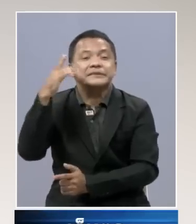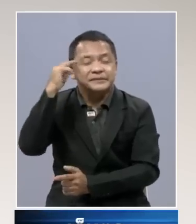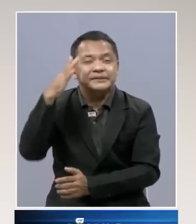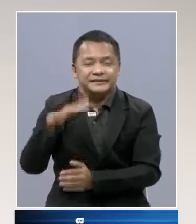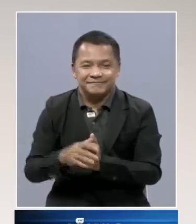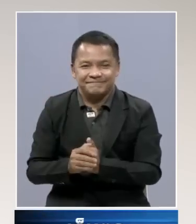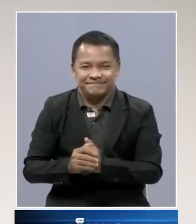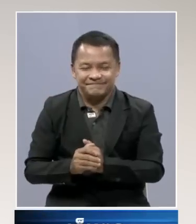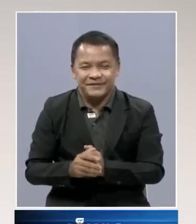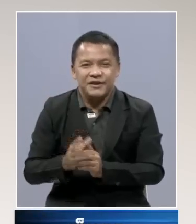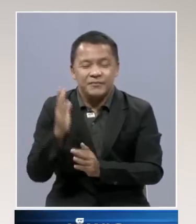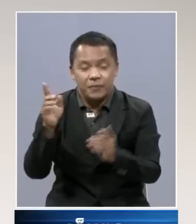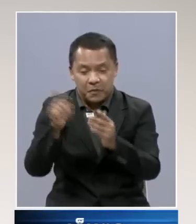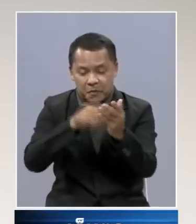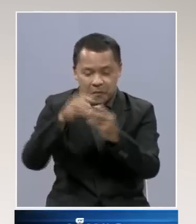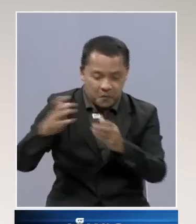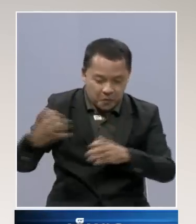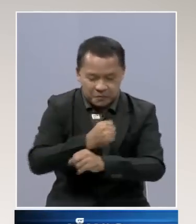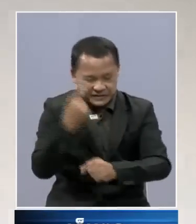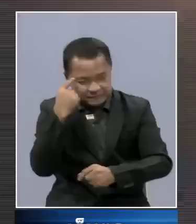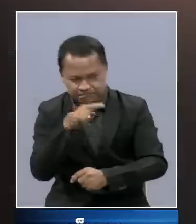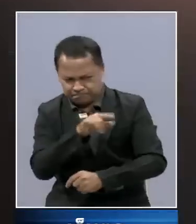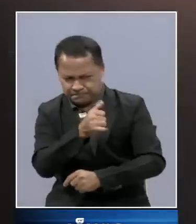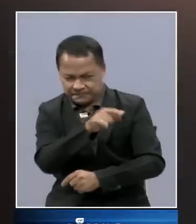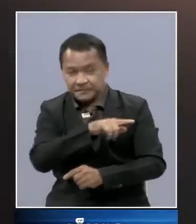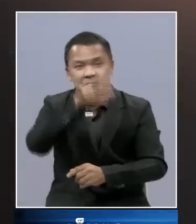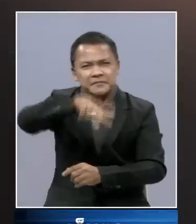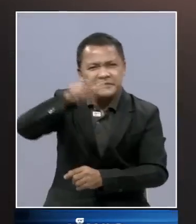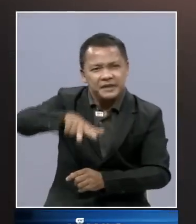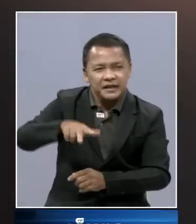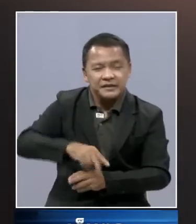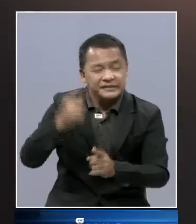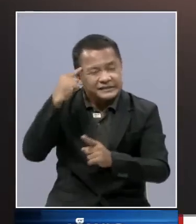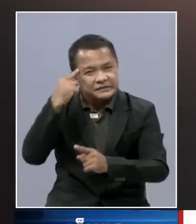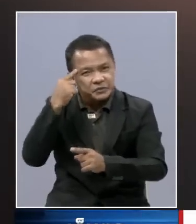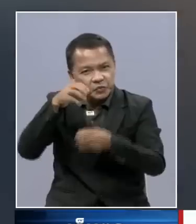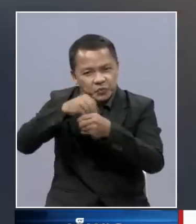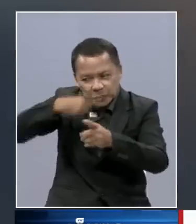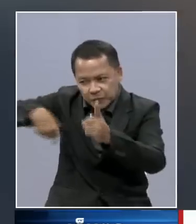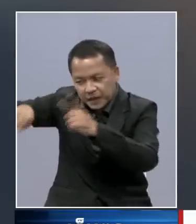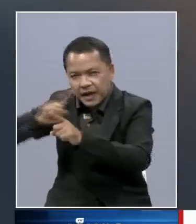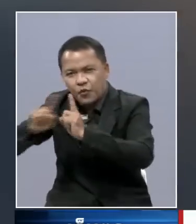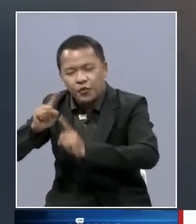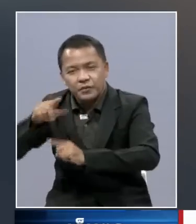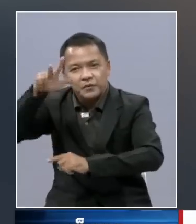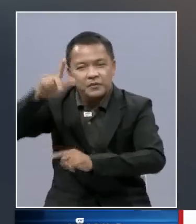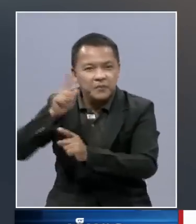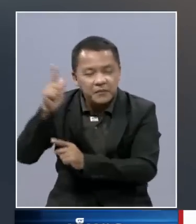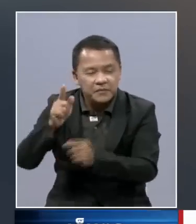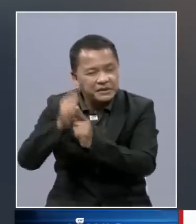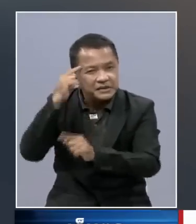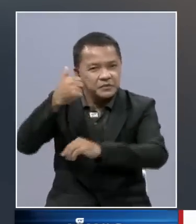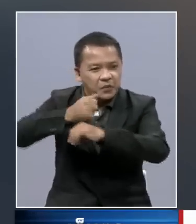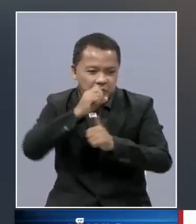อนคิด ช่วงนี้ พอการเมืองมันคุกกลุ่น อ ะว่าเพื่อไทยมีนอกมีในหรือเปล่าแล้วเดี๋ยวนายใหญ่จะคิดแผนอะ